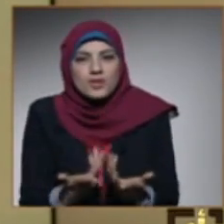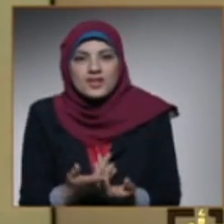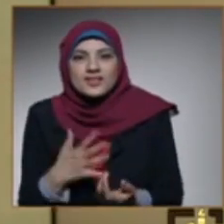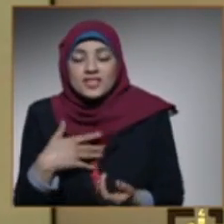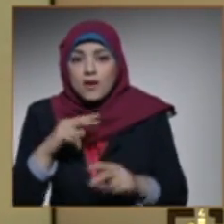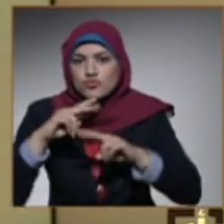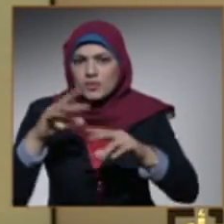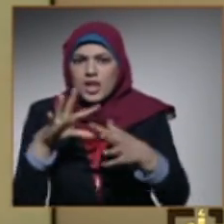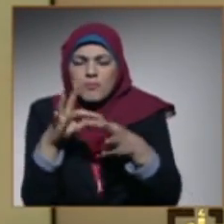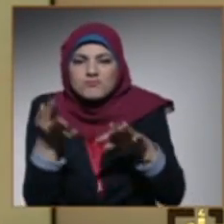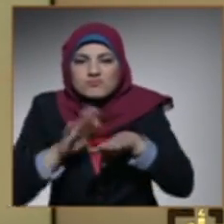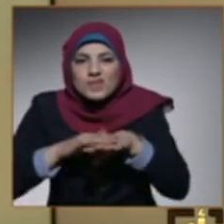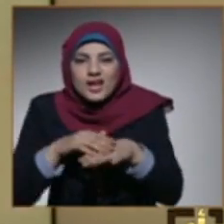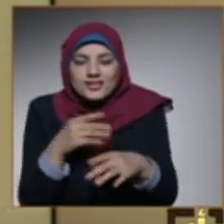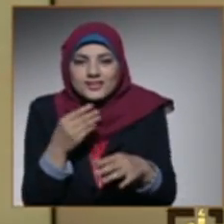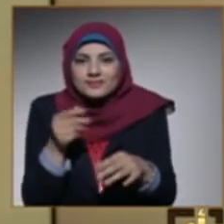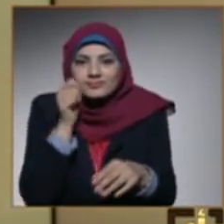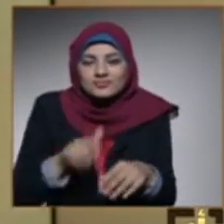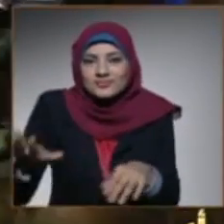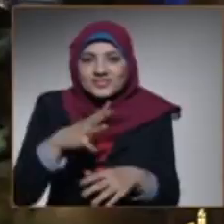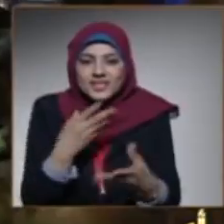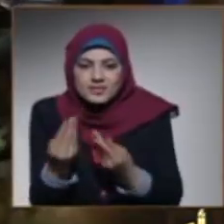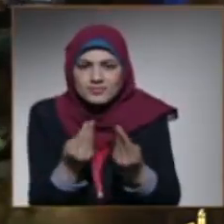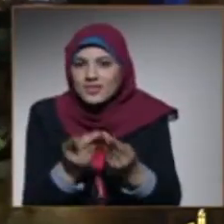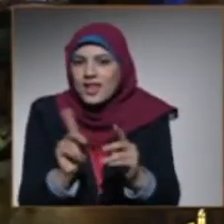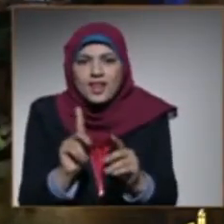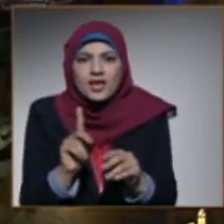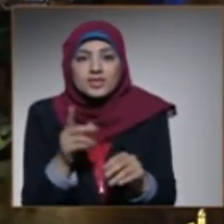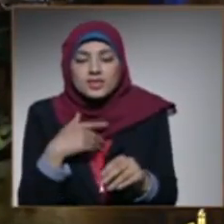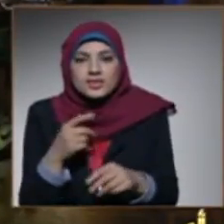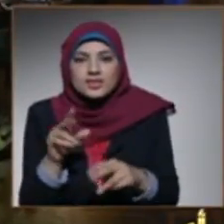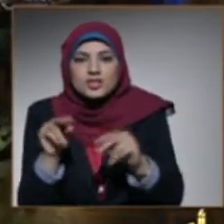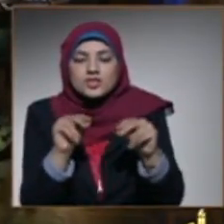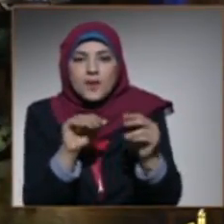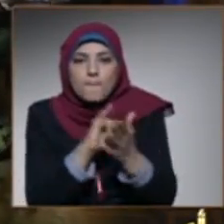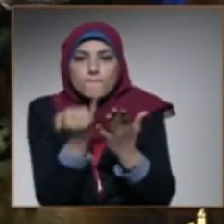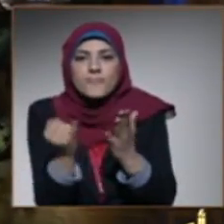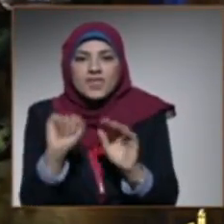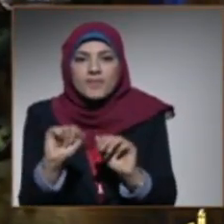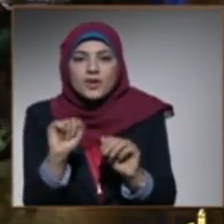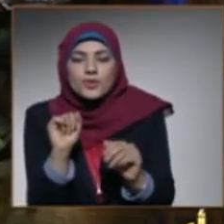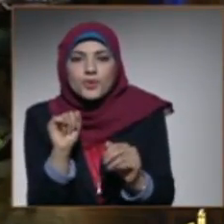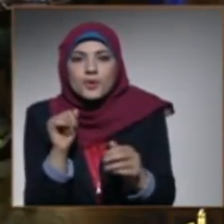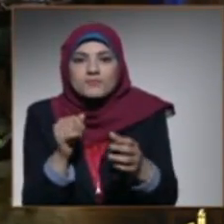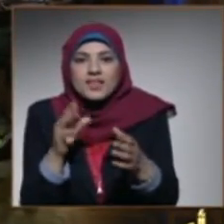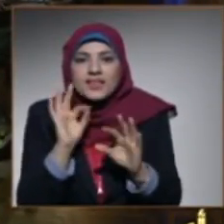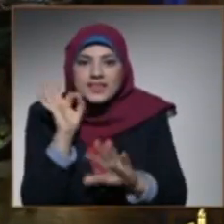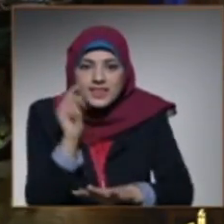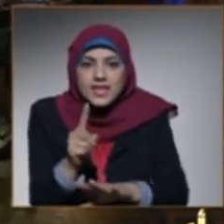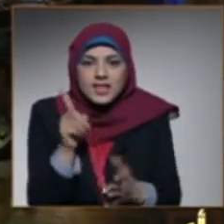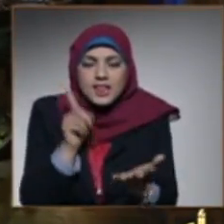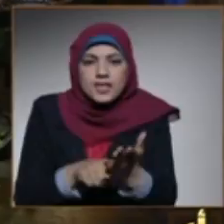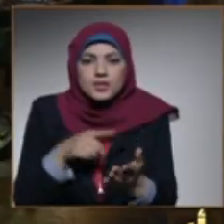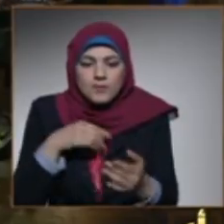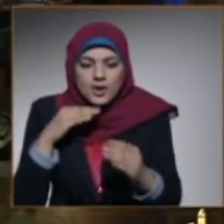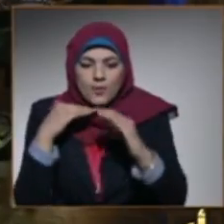عن ناس قاعدة مع بعض في قاعدة، لكن ده منهج تعليمي كامل على مدار سنة بيتم توصيله. هل ده كافي عشان يتم توصيله لهذه